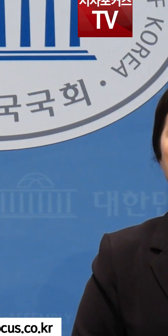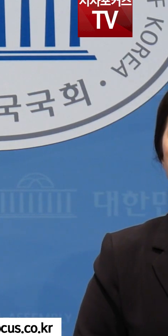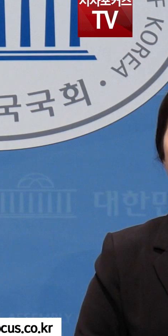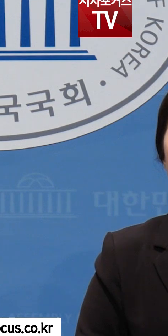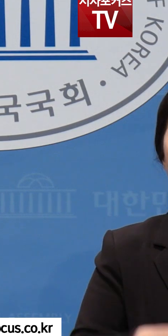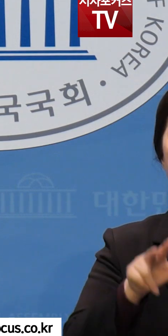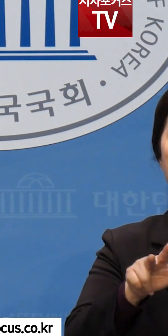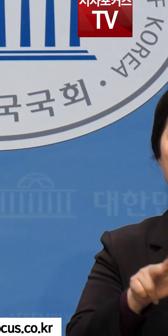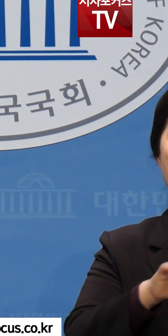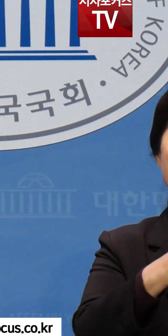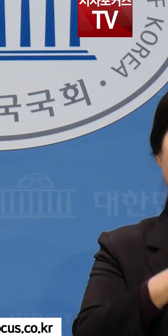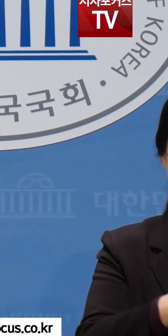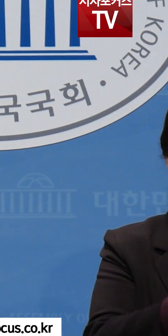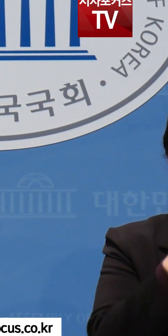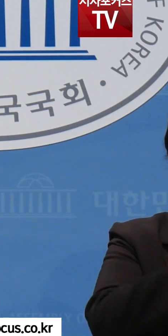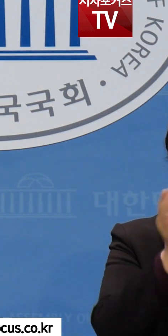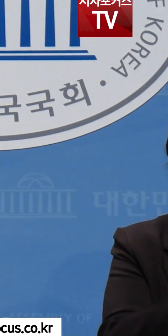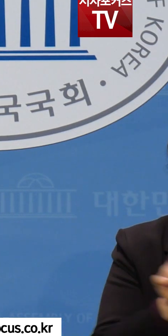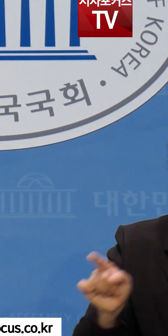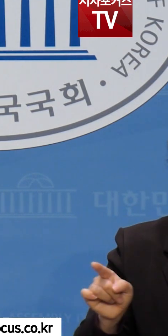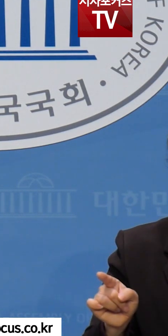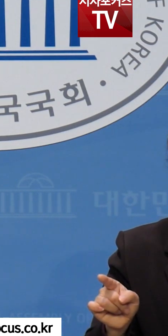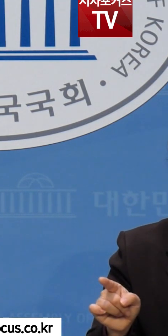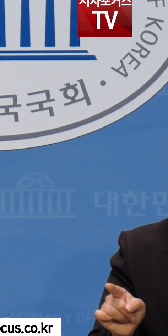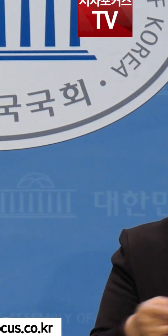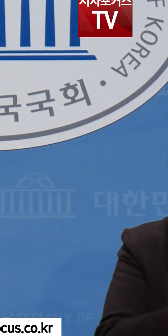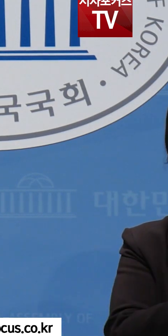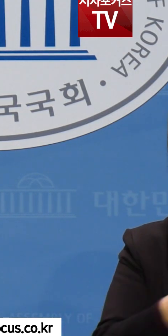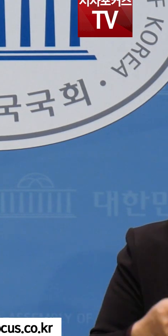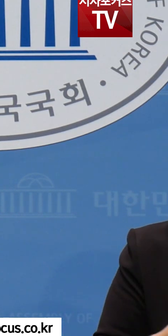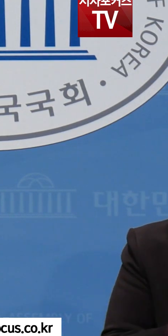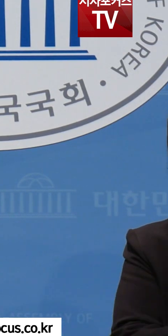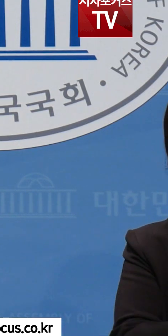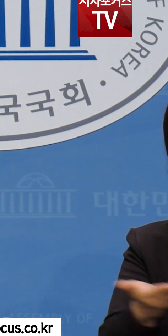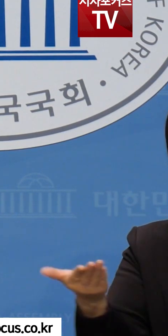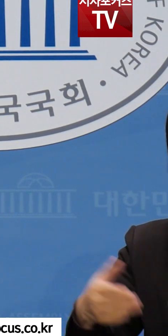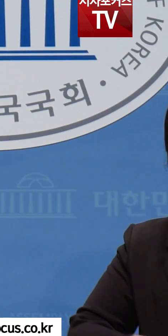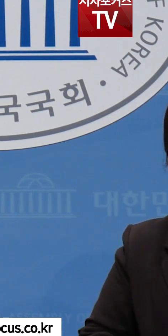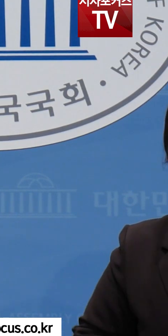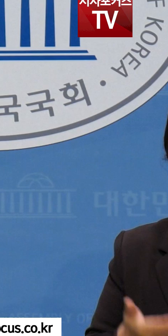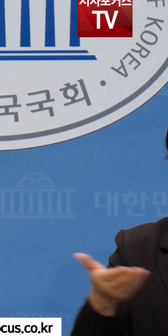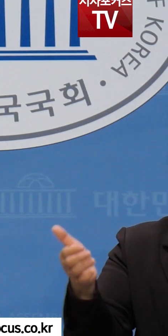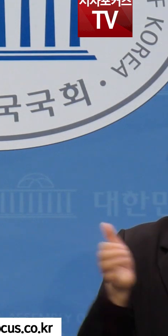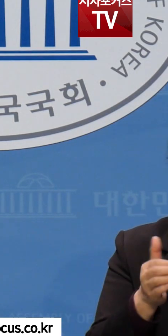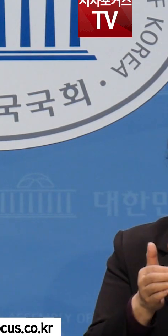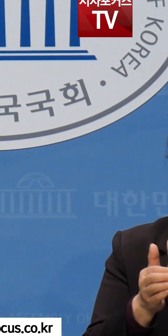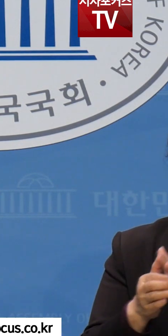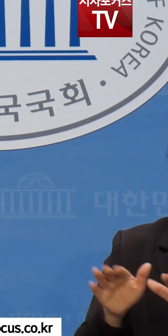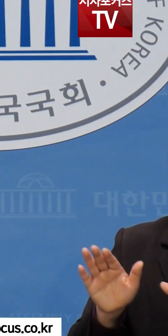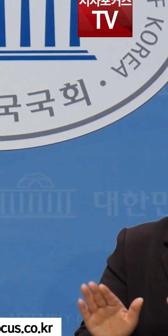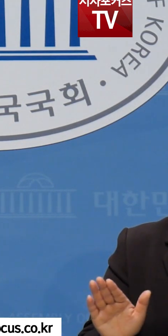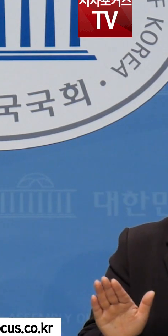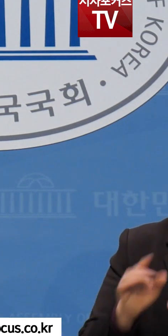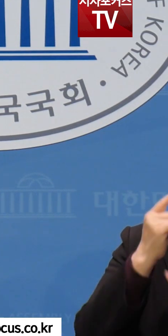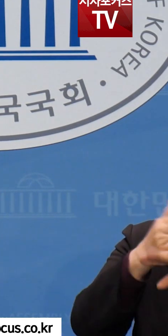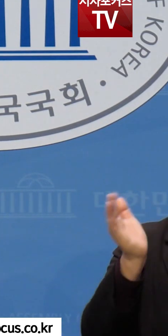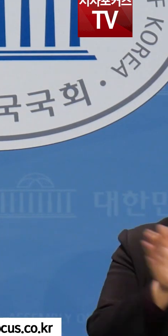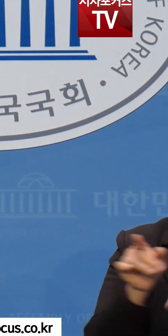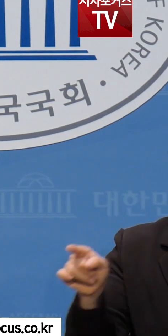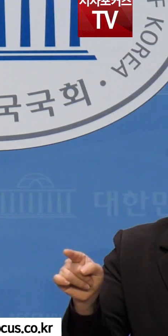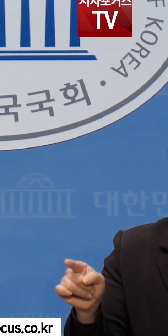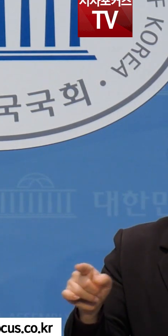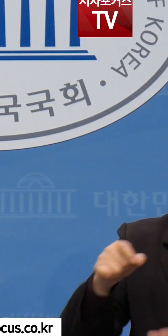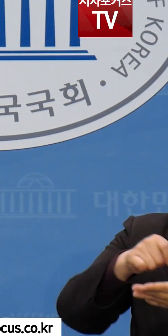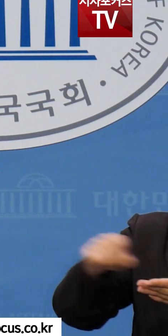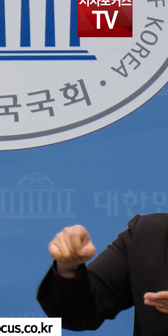지금 국민의힘은 민주당에 백지수표를 준 것이나 마찬가지이고 이제는 민주당의